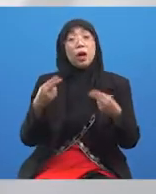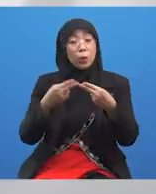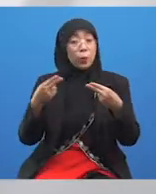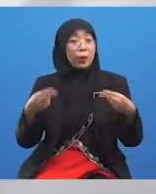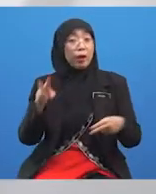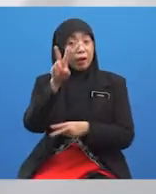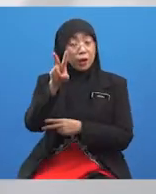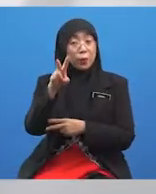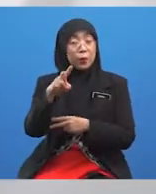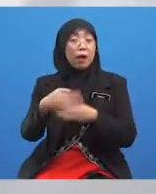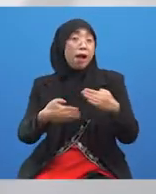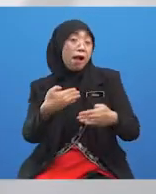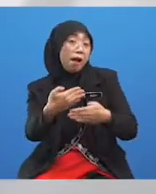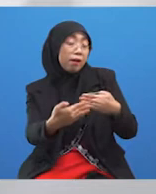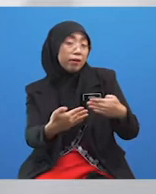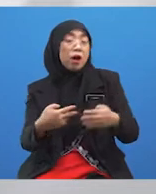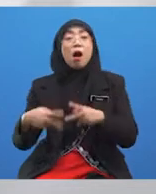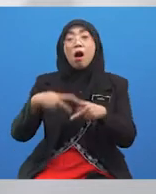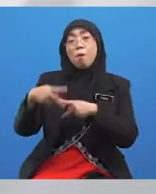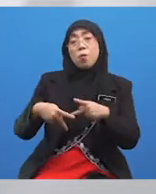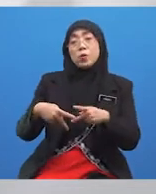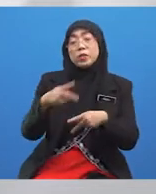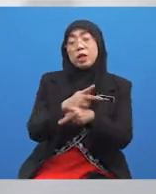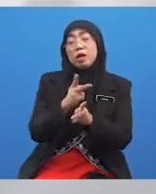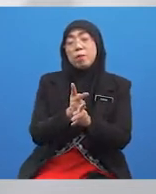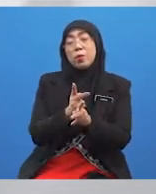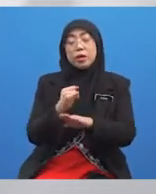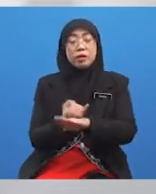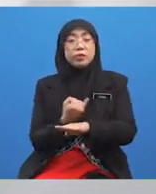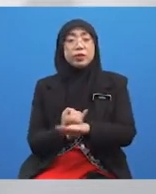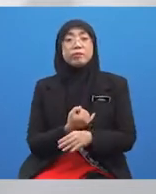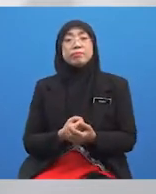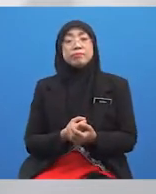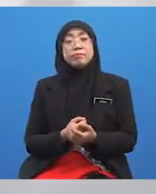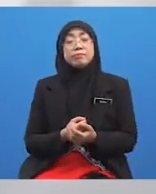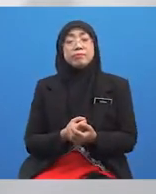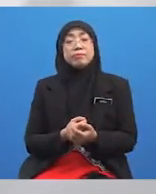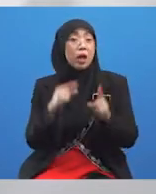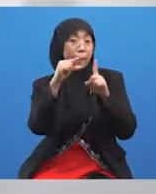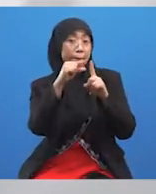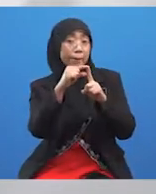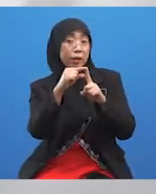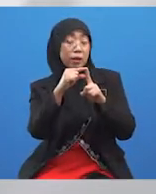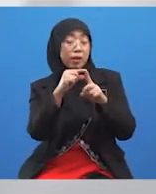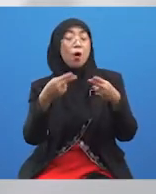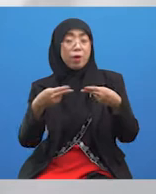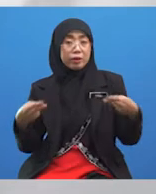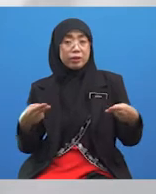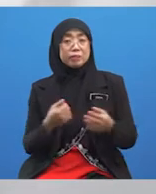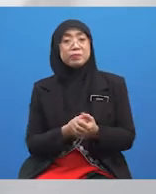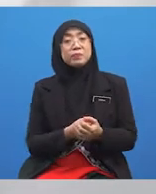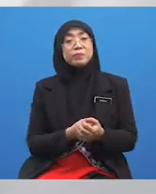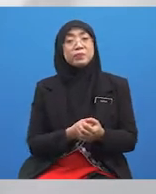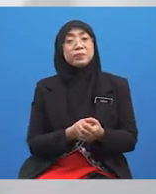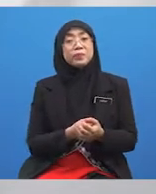Huraikan dua langkah proses pembelian produk industri. Lihat kata tugas. Huraikan wajib ada